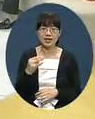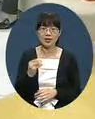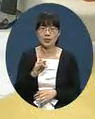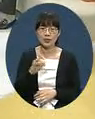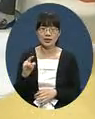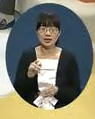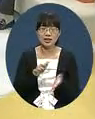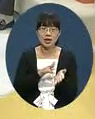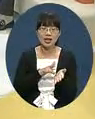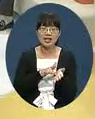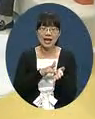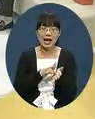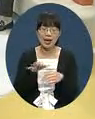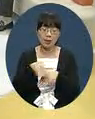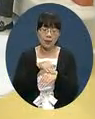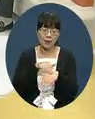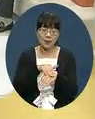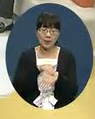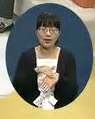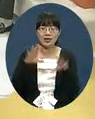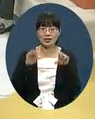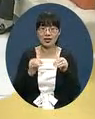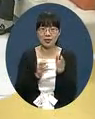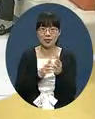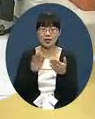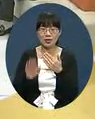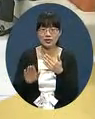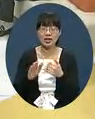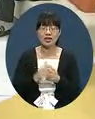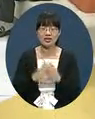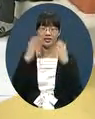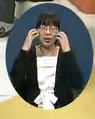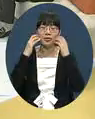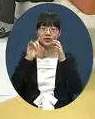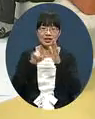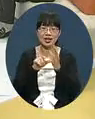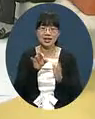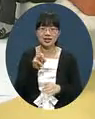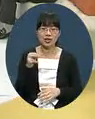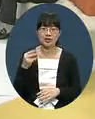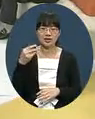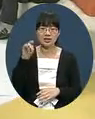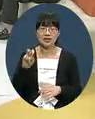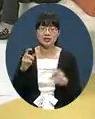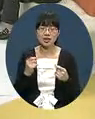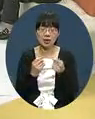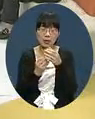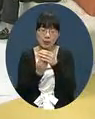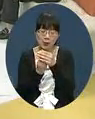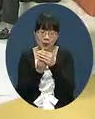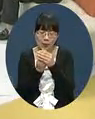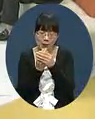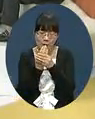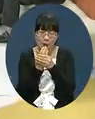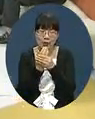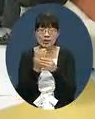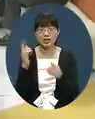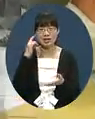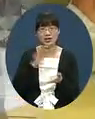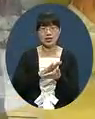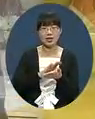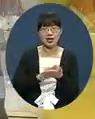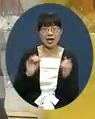바르고 나아졌어요. 네네. 그래요. 근데 그 이후에 더우면 여드름처럼 이제 올라오고 시원하게 좀